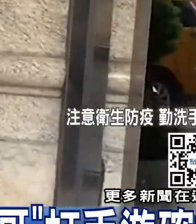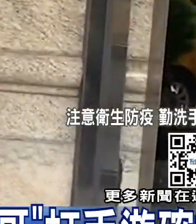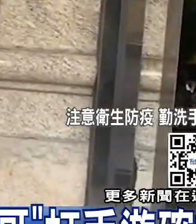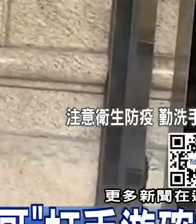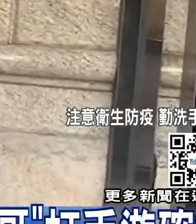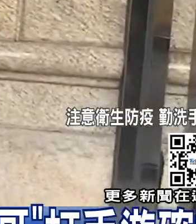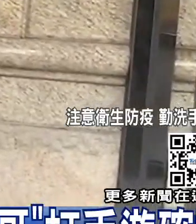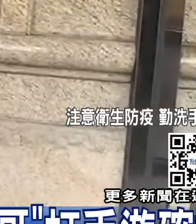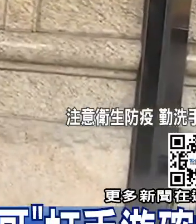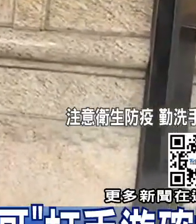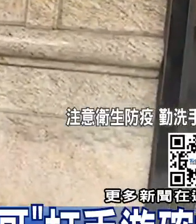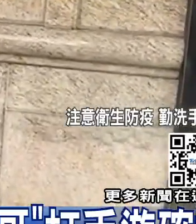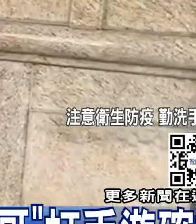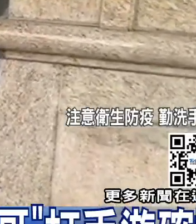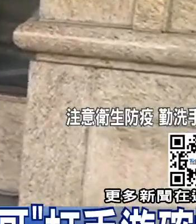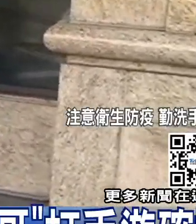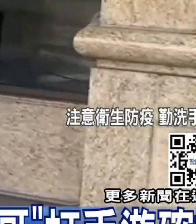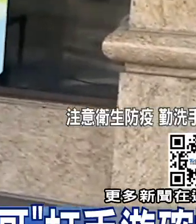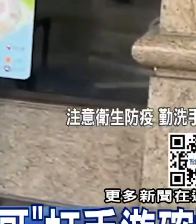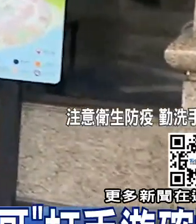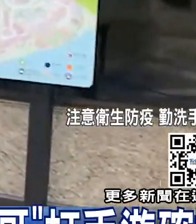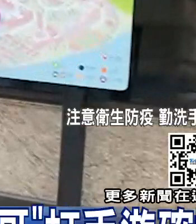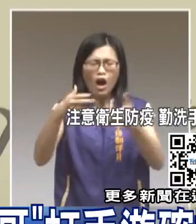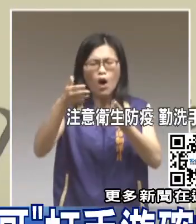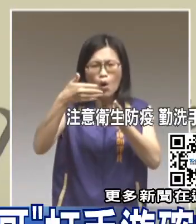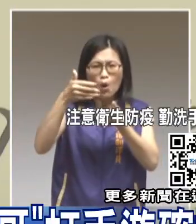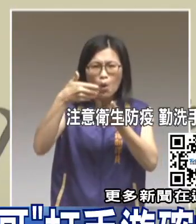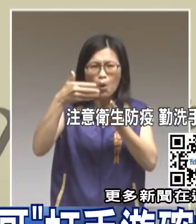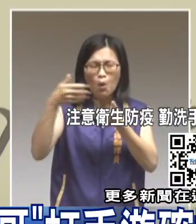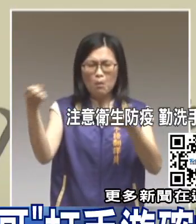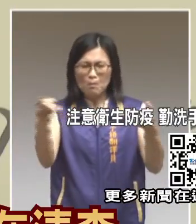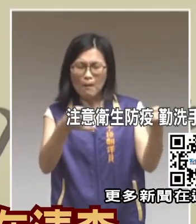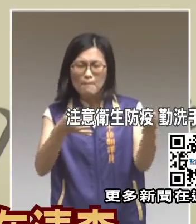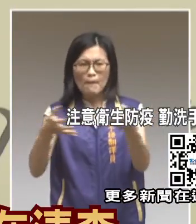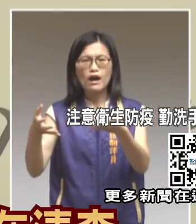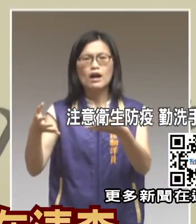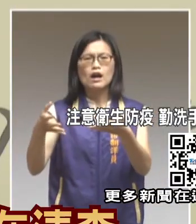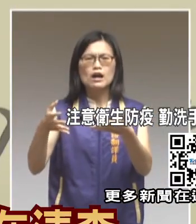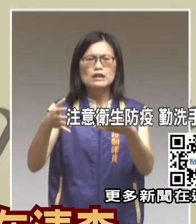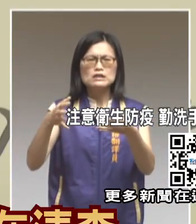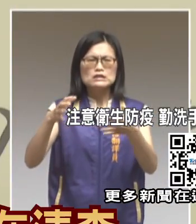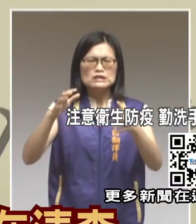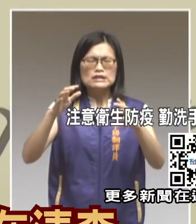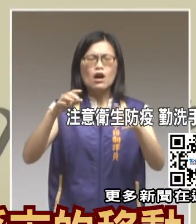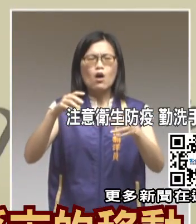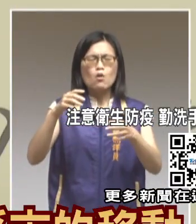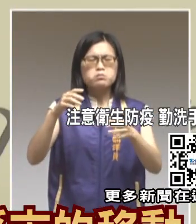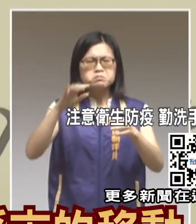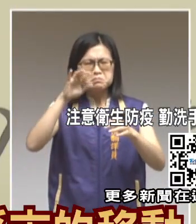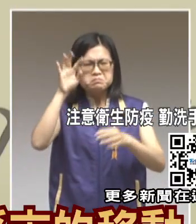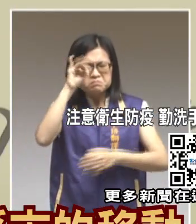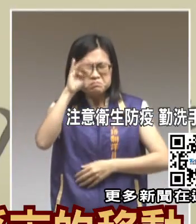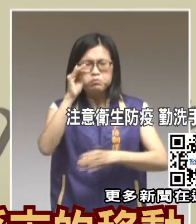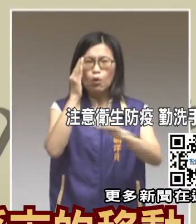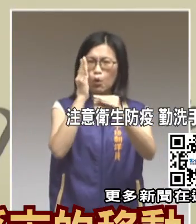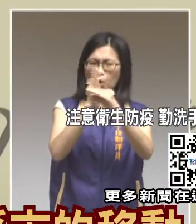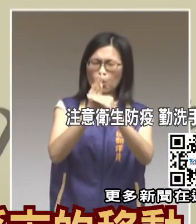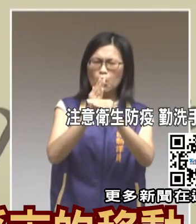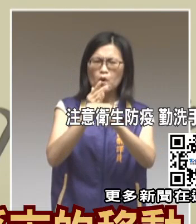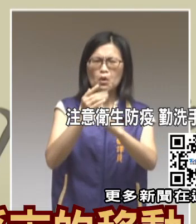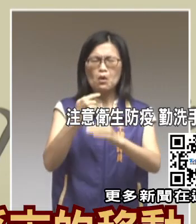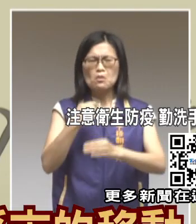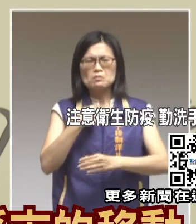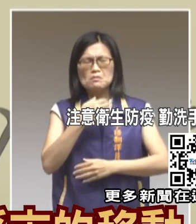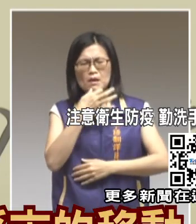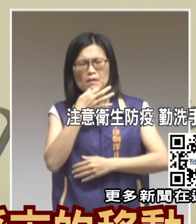高雄义大购物广场确诊者足迹跟过年围炉有关系。 详细的刚才我们还在清查，因为它也涉及到一些跨县市